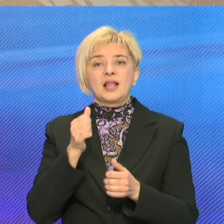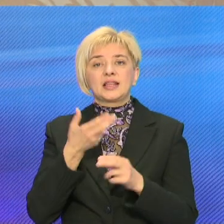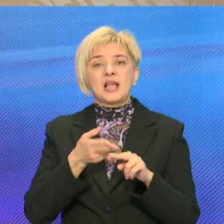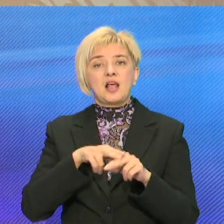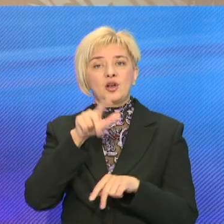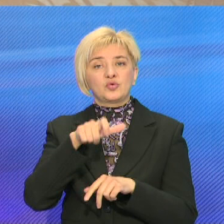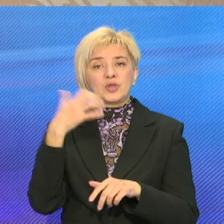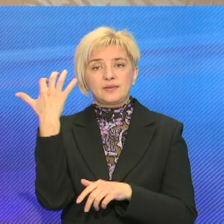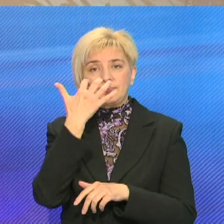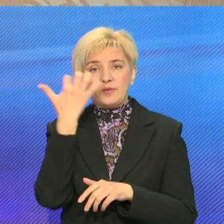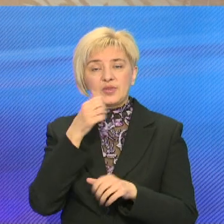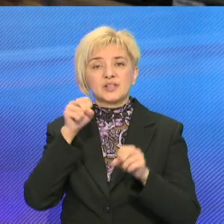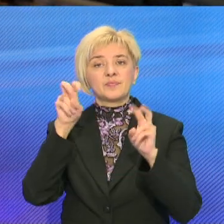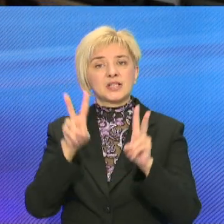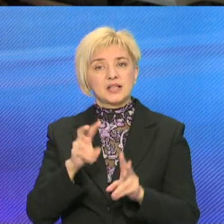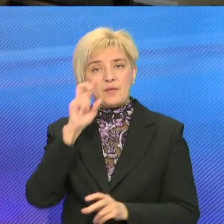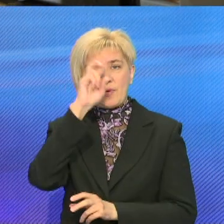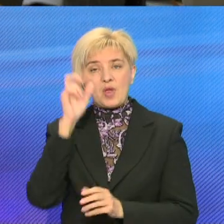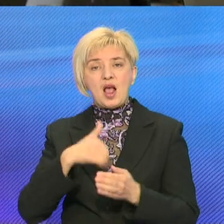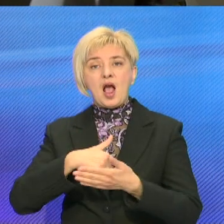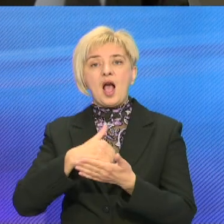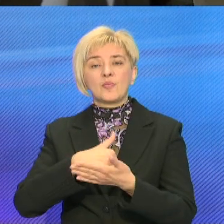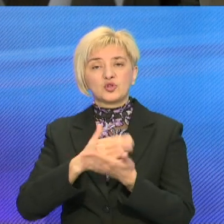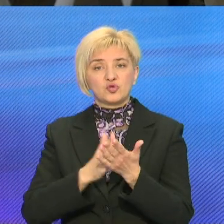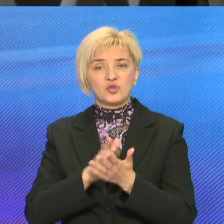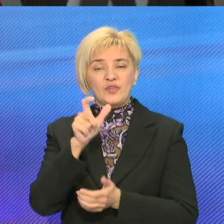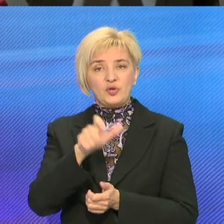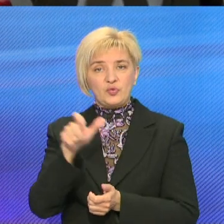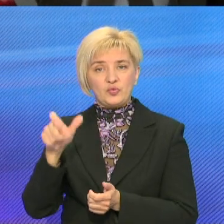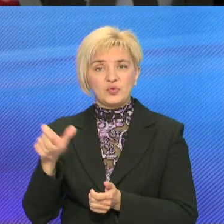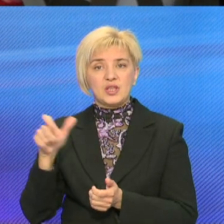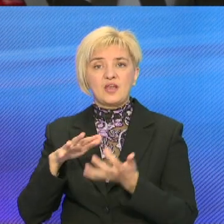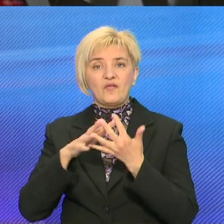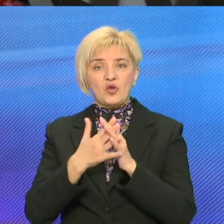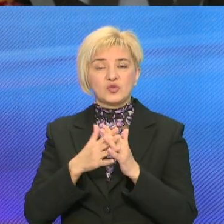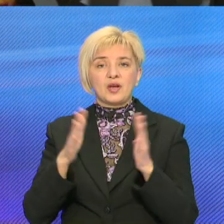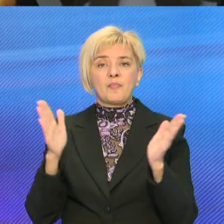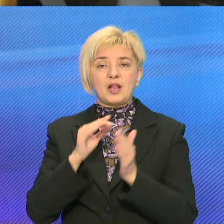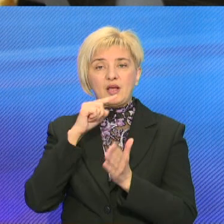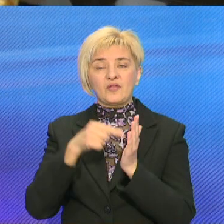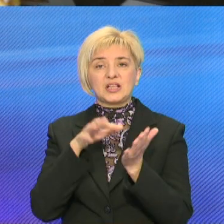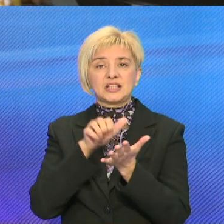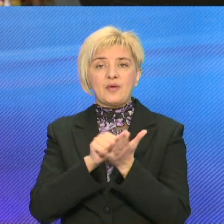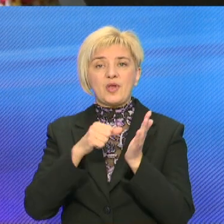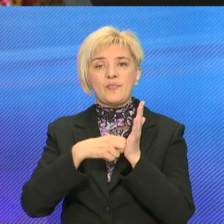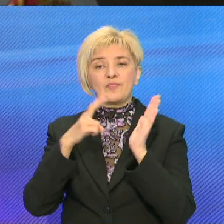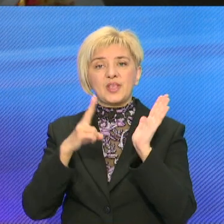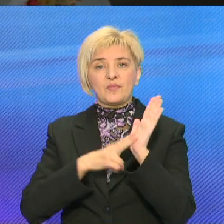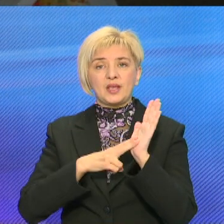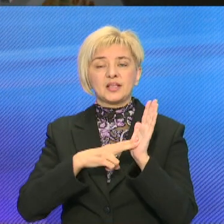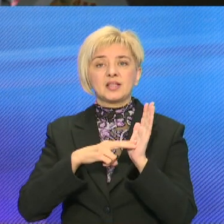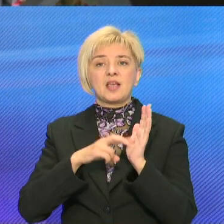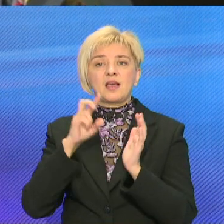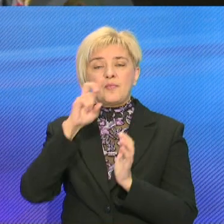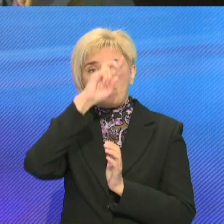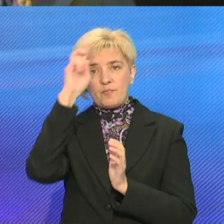специализованные библиотеки. Обслуживанием жыхароў населенных пунктов, вёсак и малых городов занимаются 17 библиобусов.